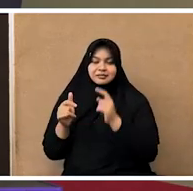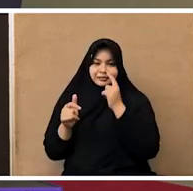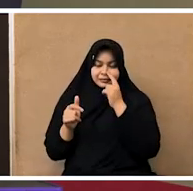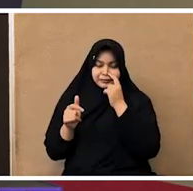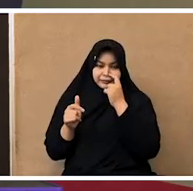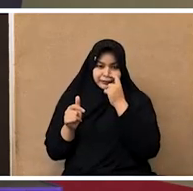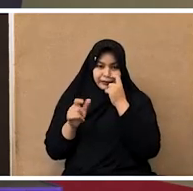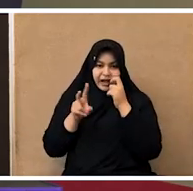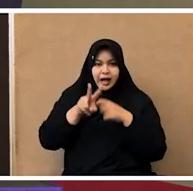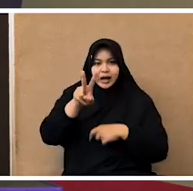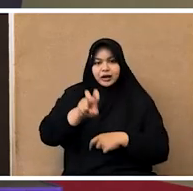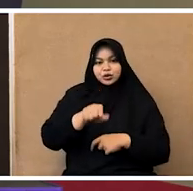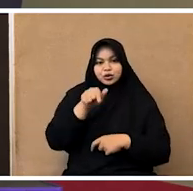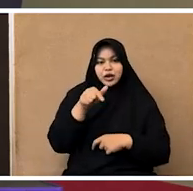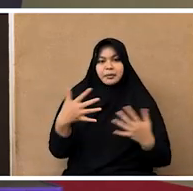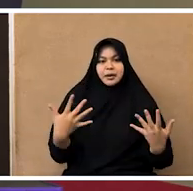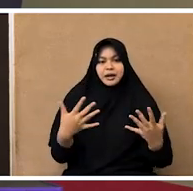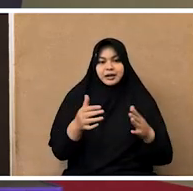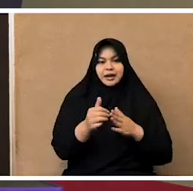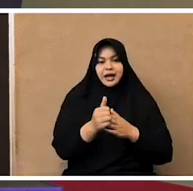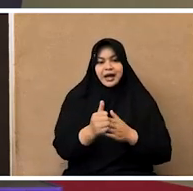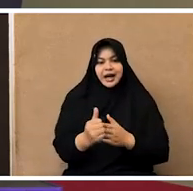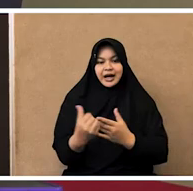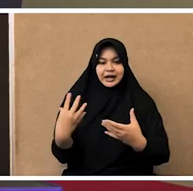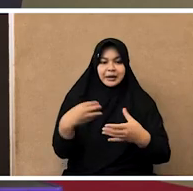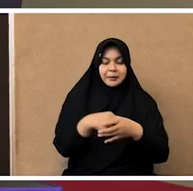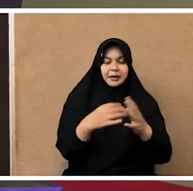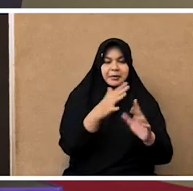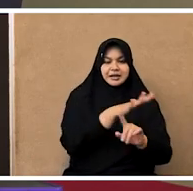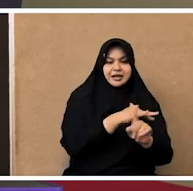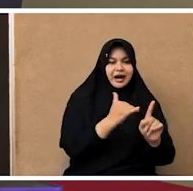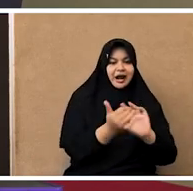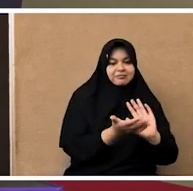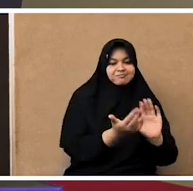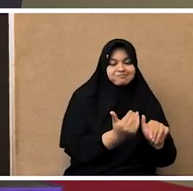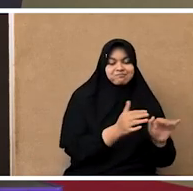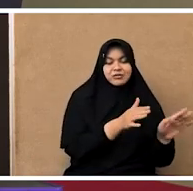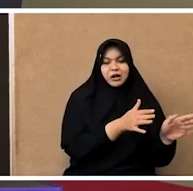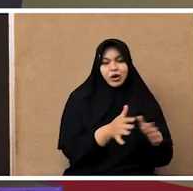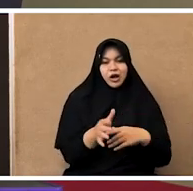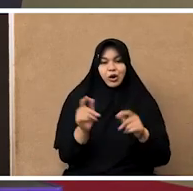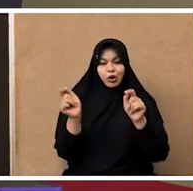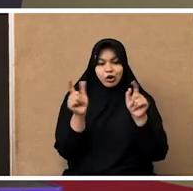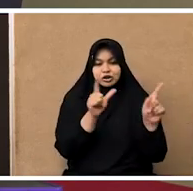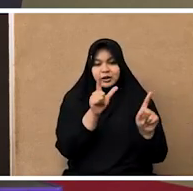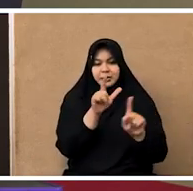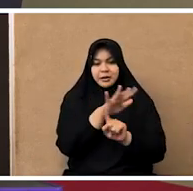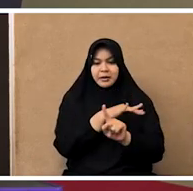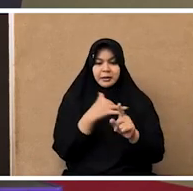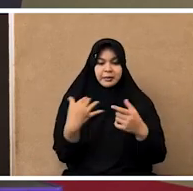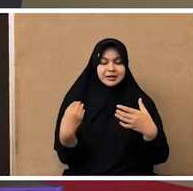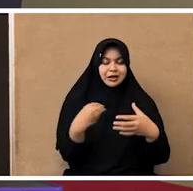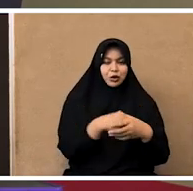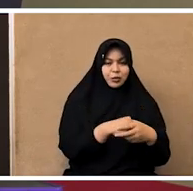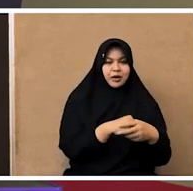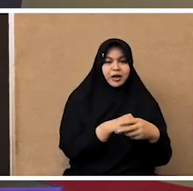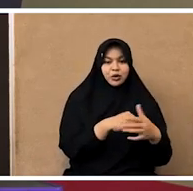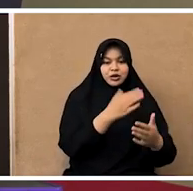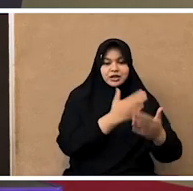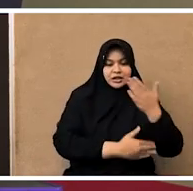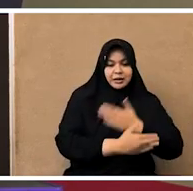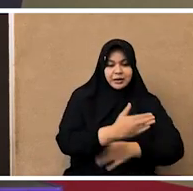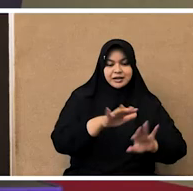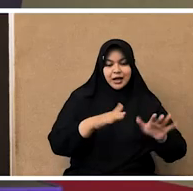sebenarnya harusnya tuh diarahkan ke Pemasyarakatan ketika konsepnya ke Pemasyarakatan maka untuk disabilitas ataupun tidak